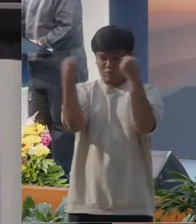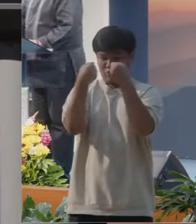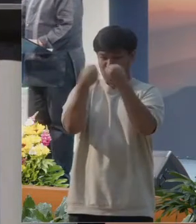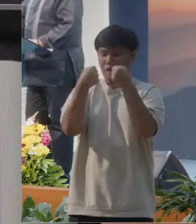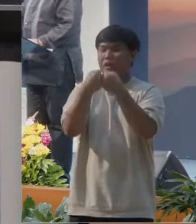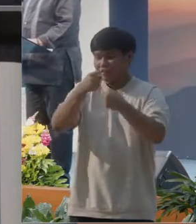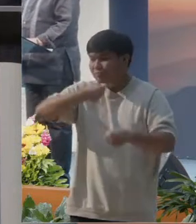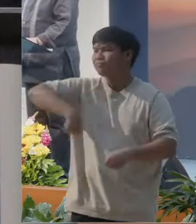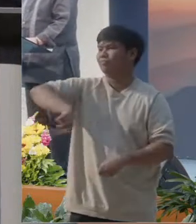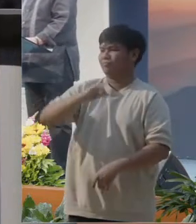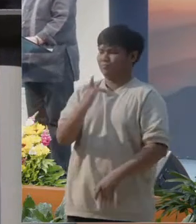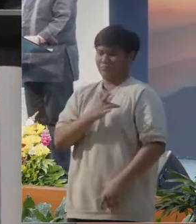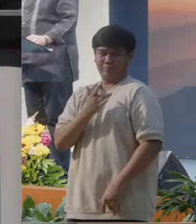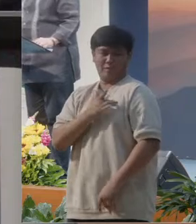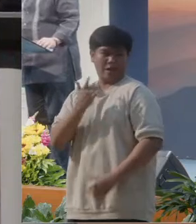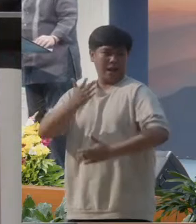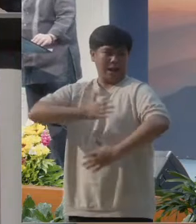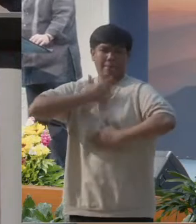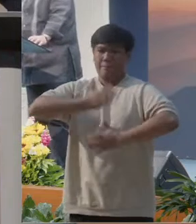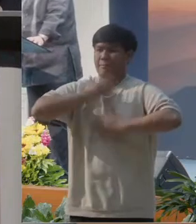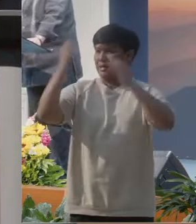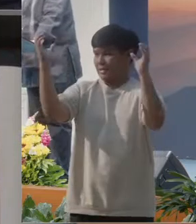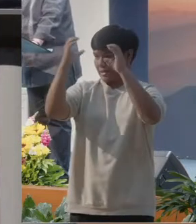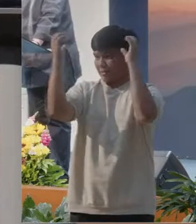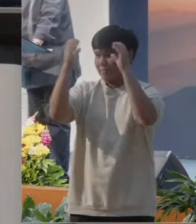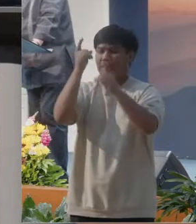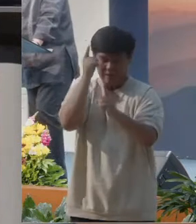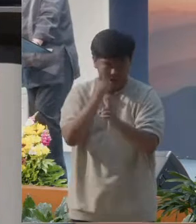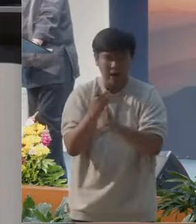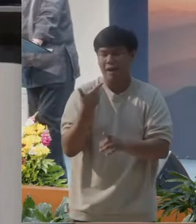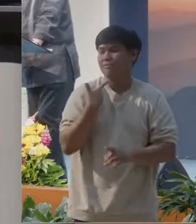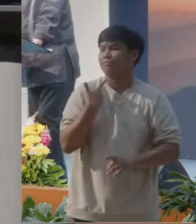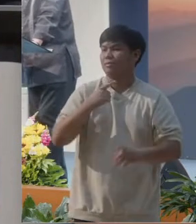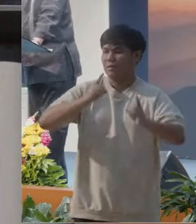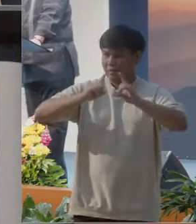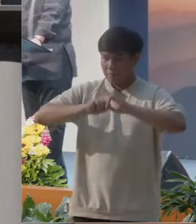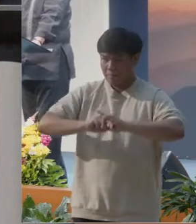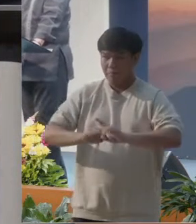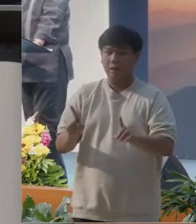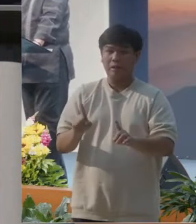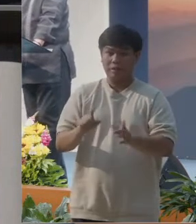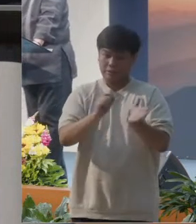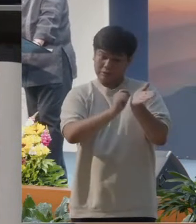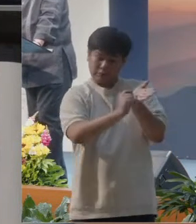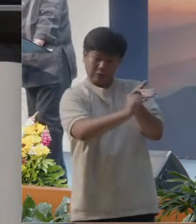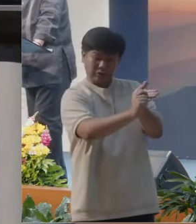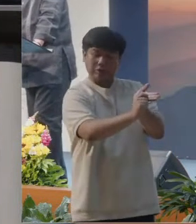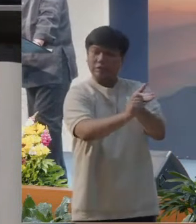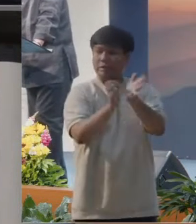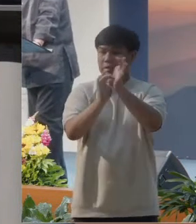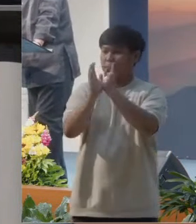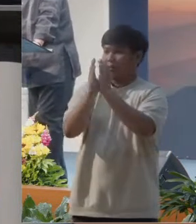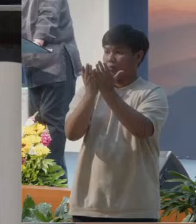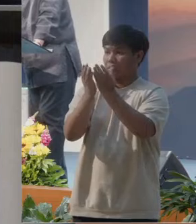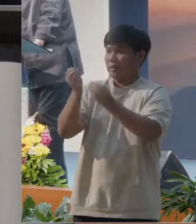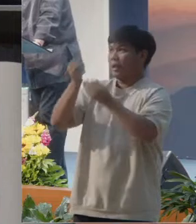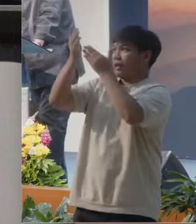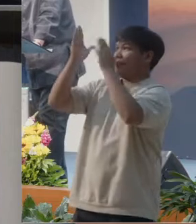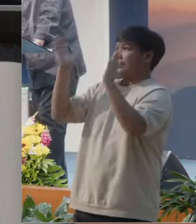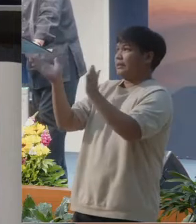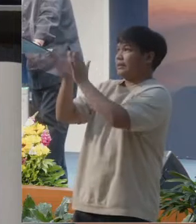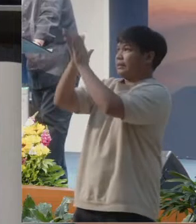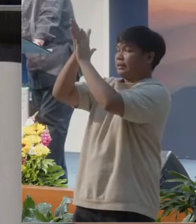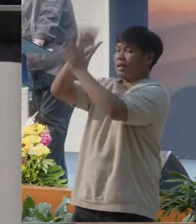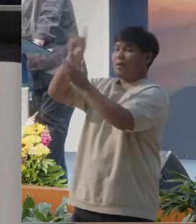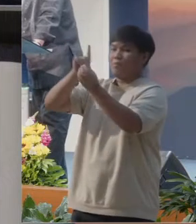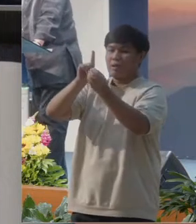talaga pong mayroong pagdiriwang. Katunayan, isinulat po ang isang papuri patungkol sa